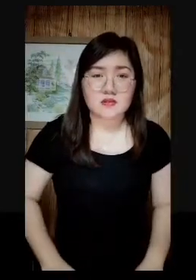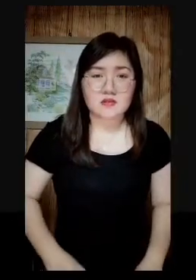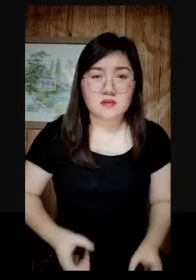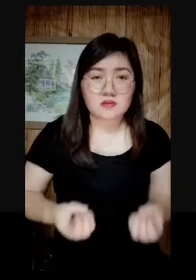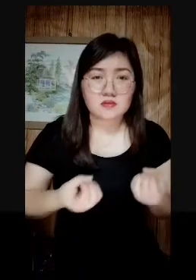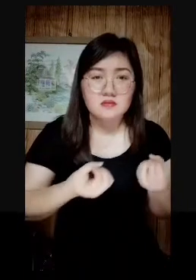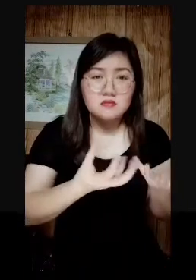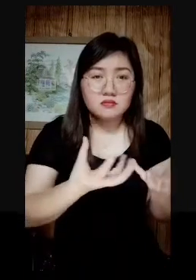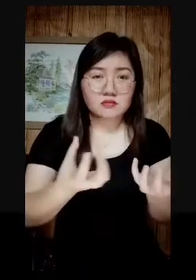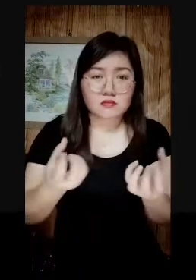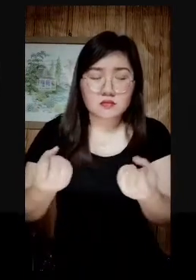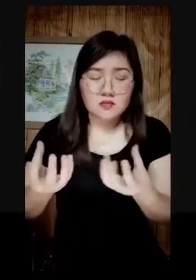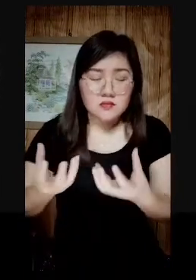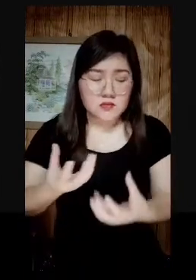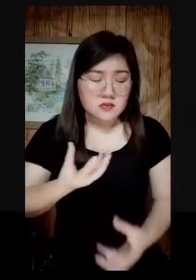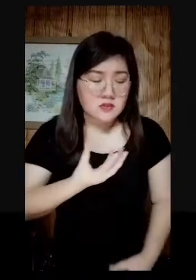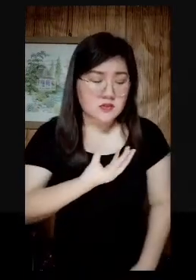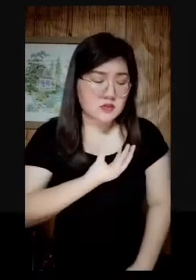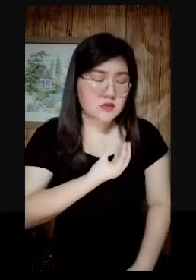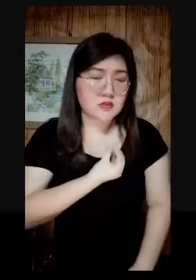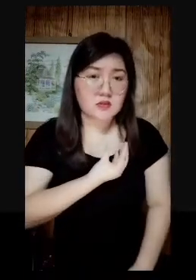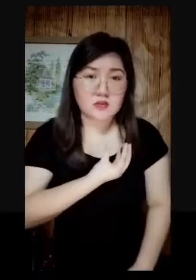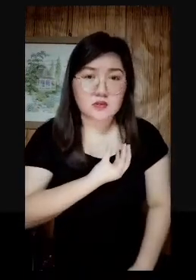Marami ang nangangamba,